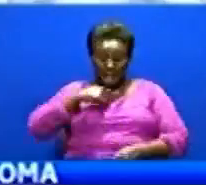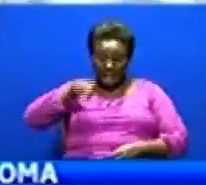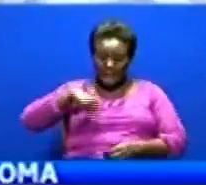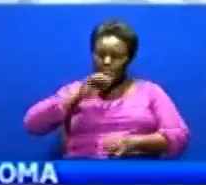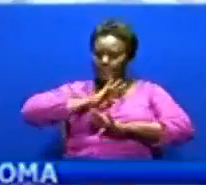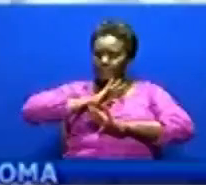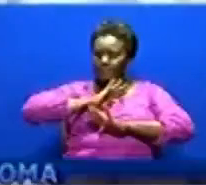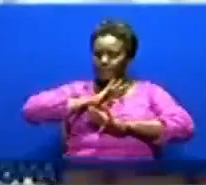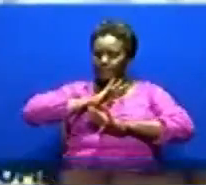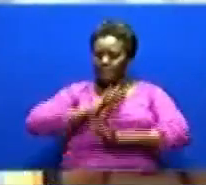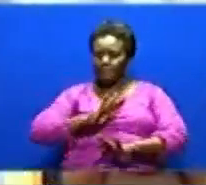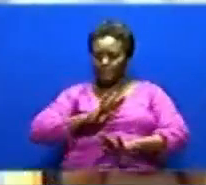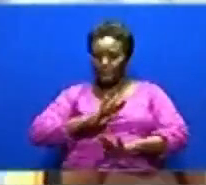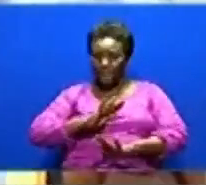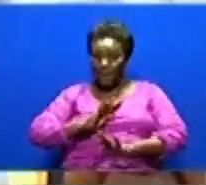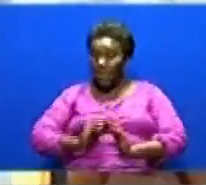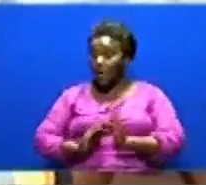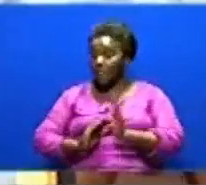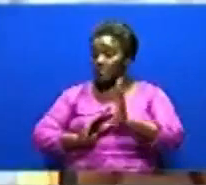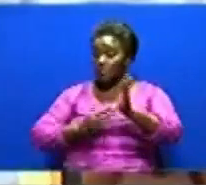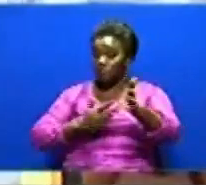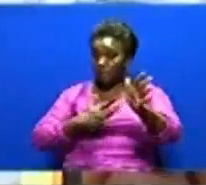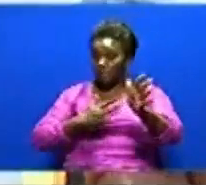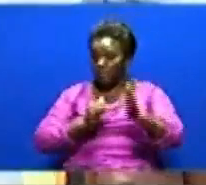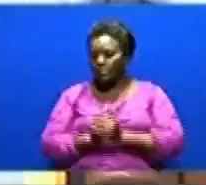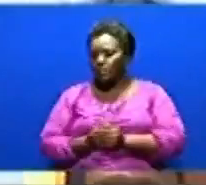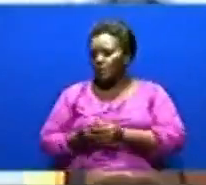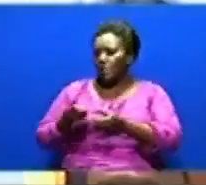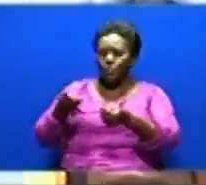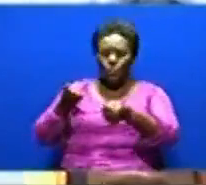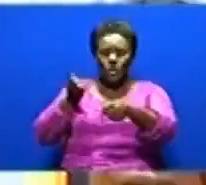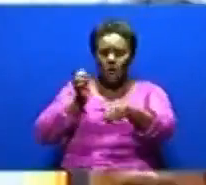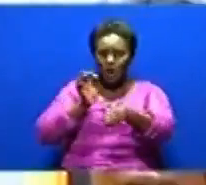na kasi, weledi,